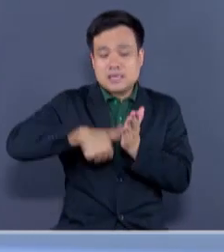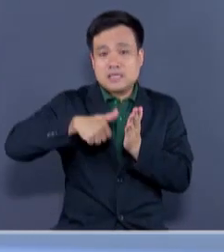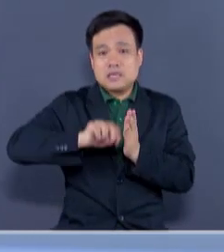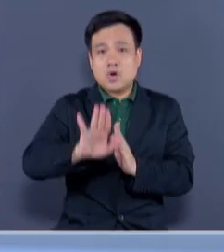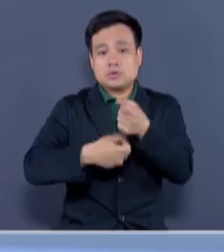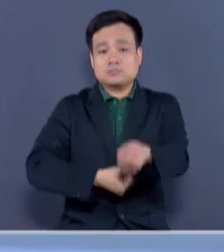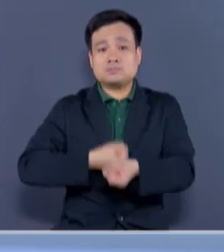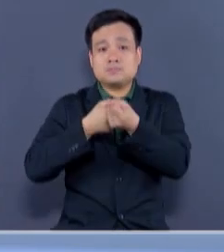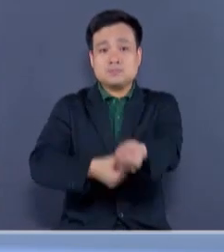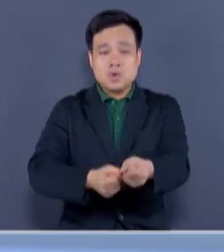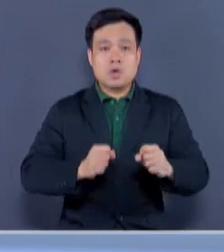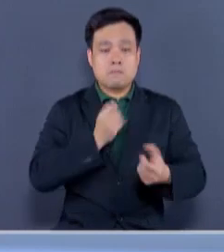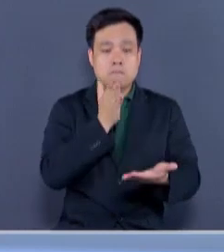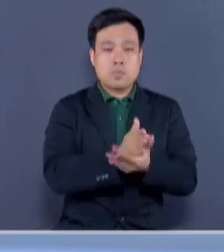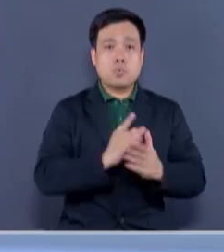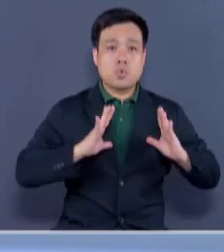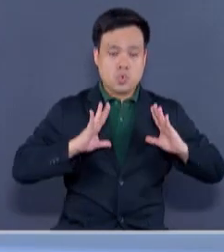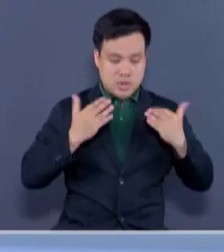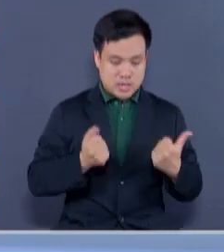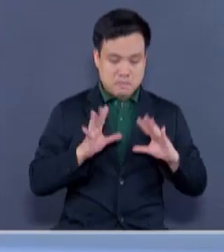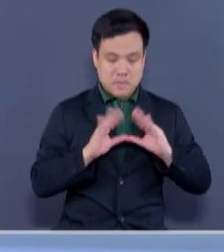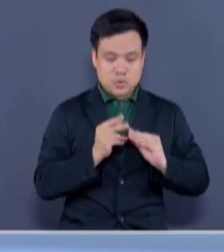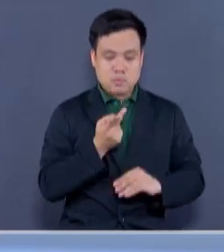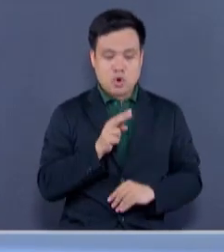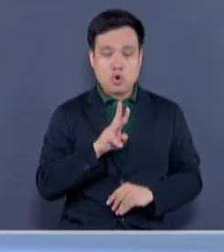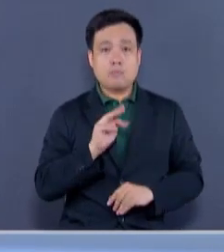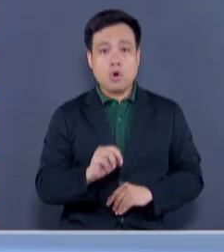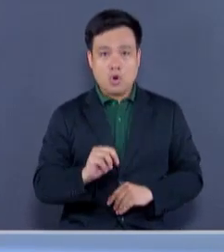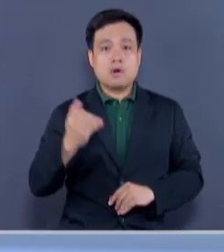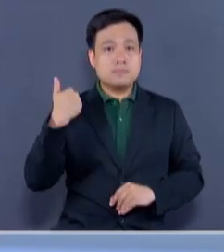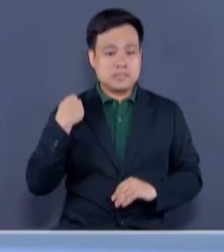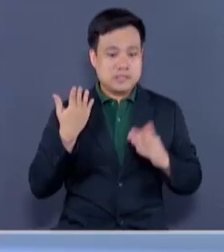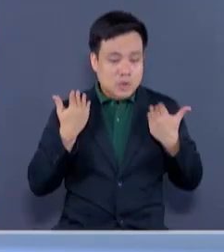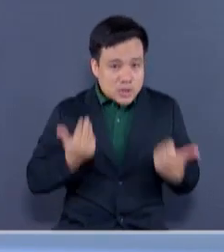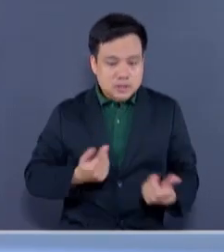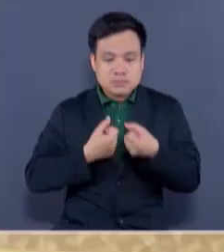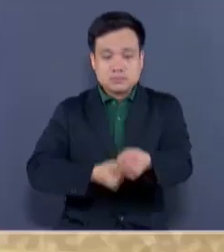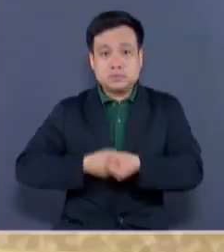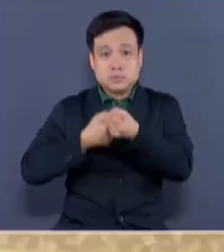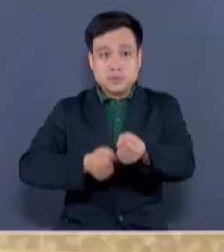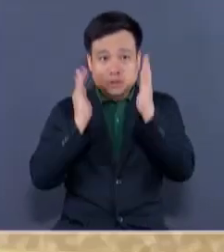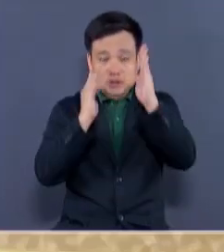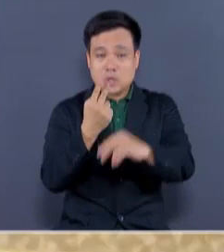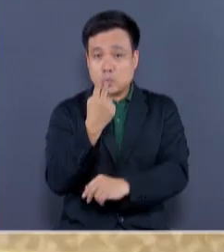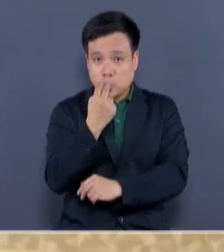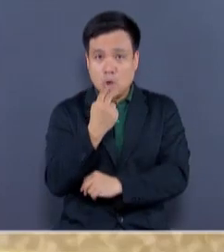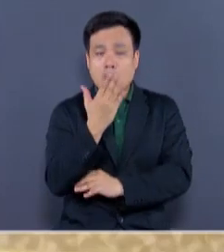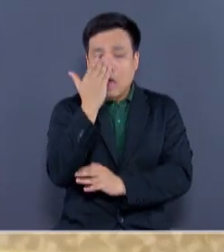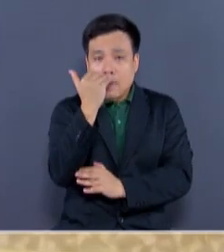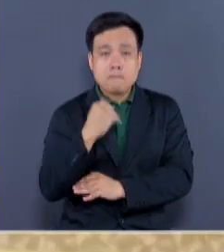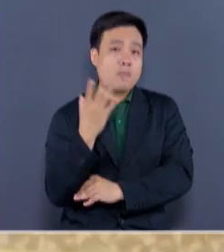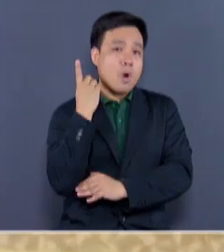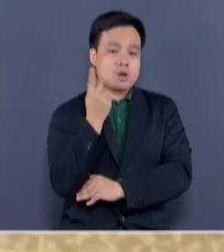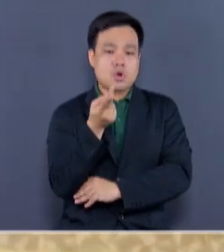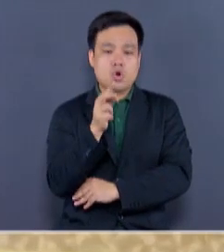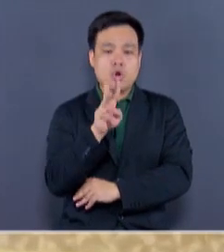นี้แล้วฮะคุณผู้ชมฮะนี่ประชุมครม.มา3ครั้งนี่มาตรการออกทุกครั้งเลยคราวนี้พี่น้องเกษตรกรตั้งใจฟังให้ดีๆครับเพราะเมื่อวานนี้ครม.